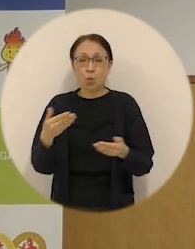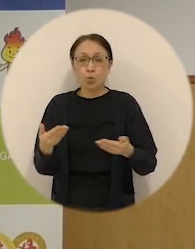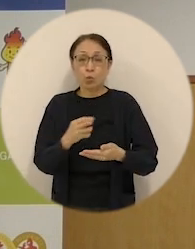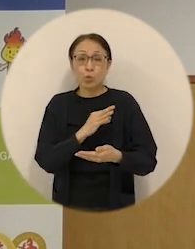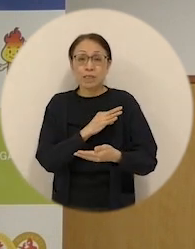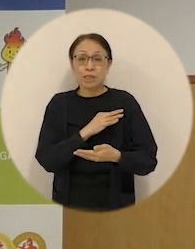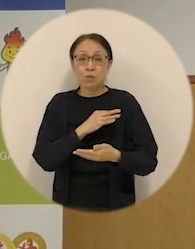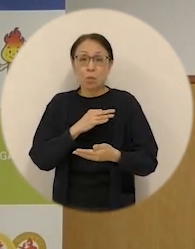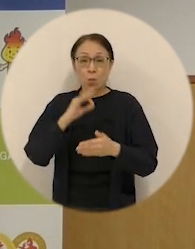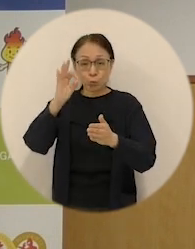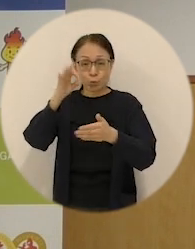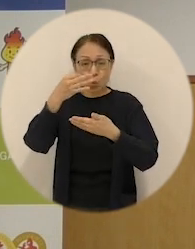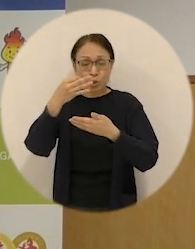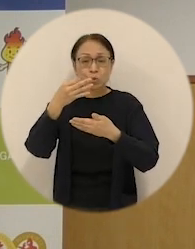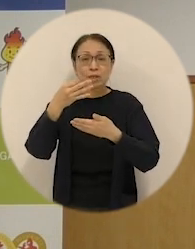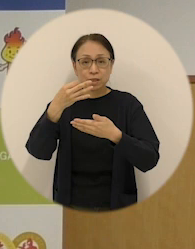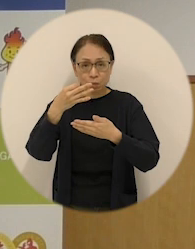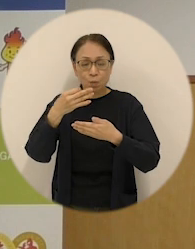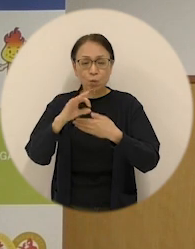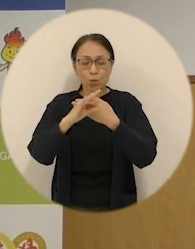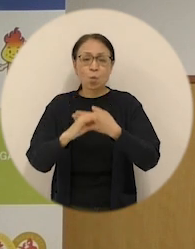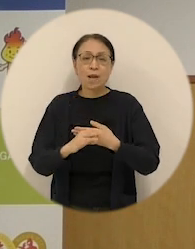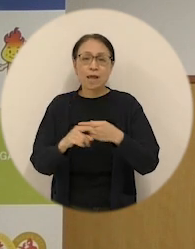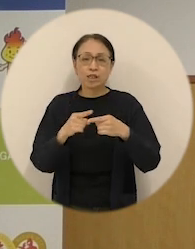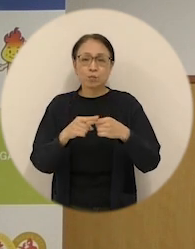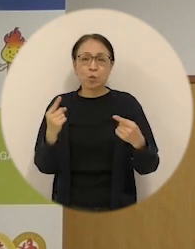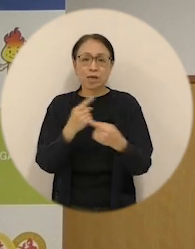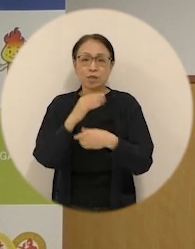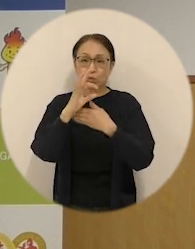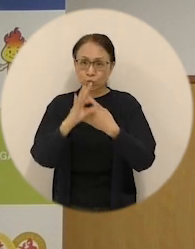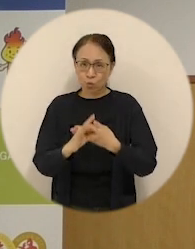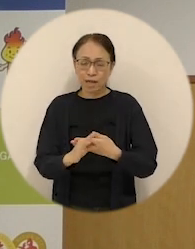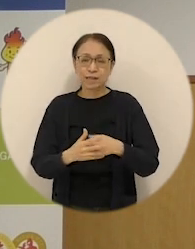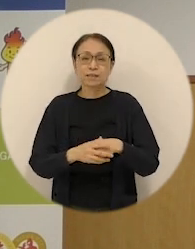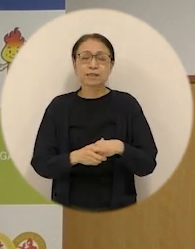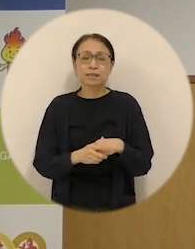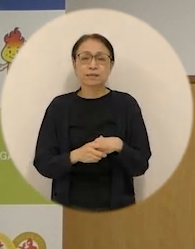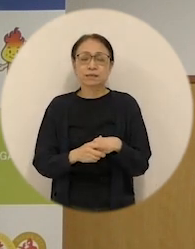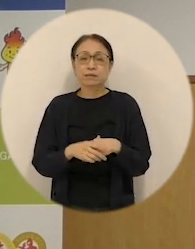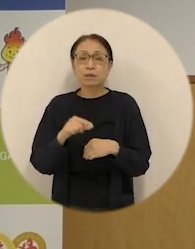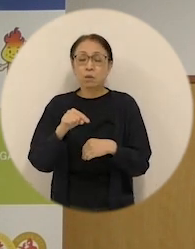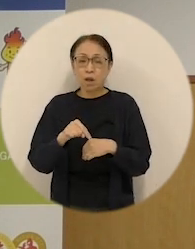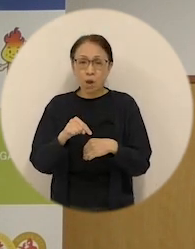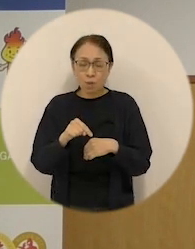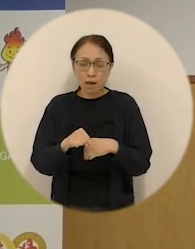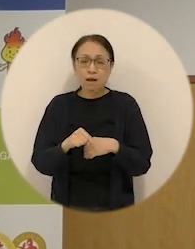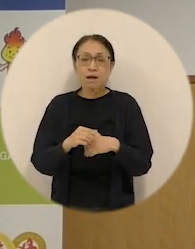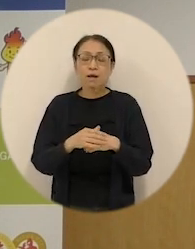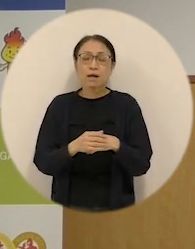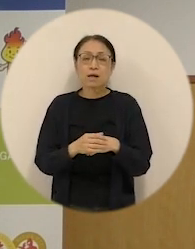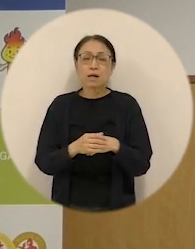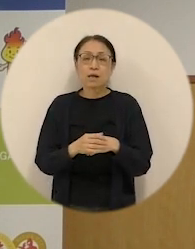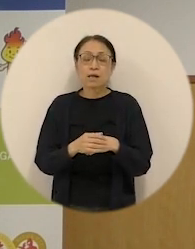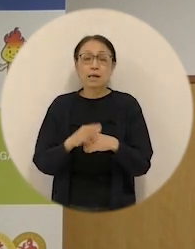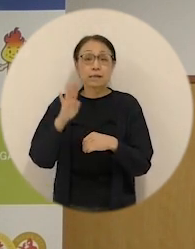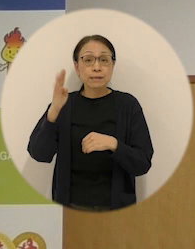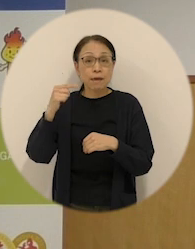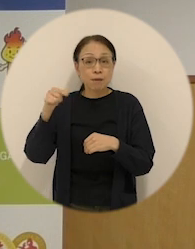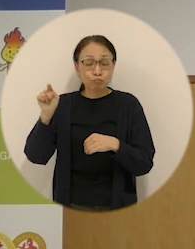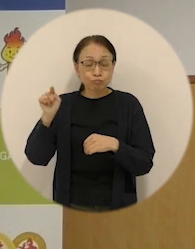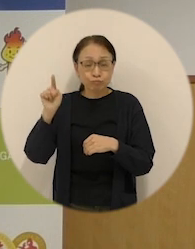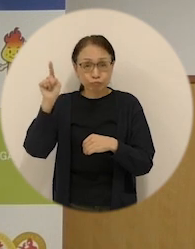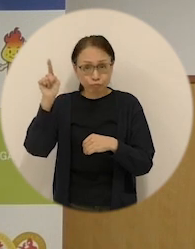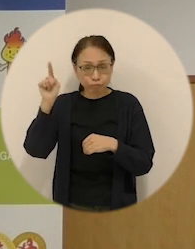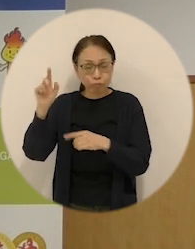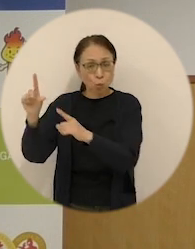与に関する条例の一部を改正する条例でありますが、本案は福島県人事委員会